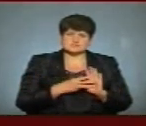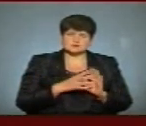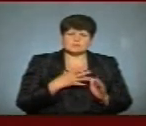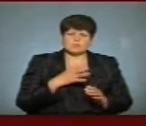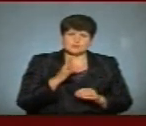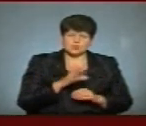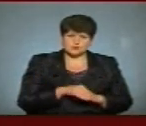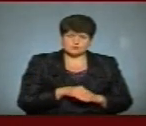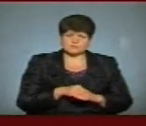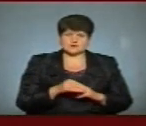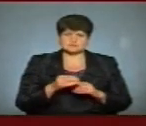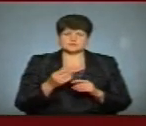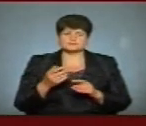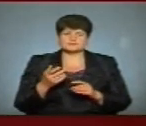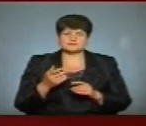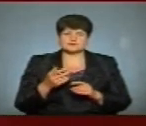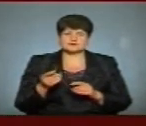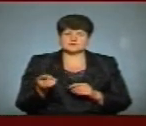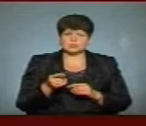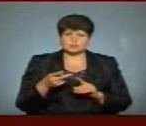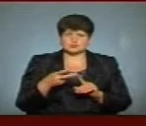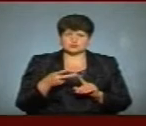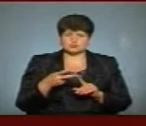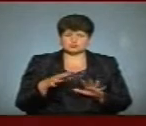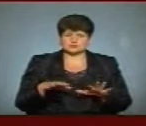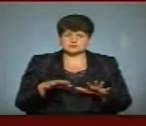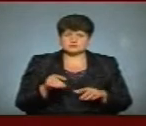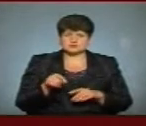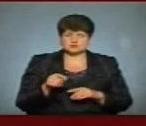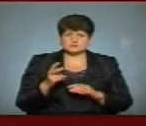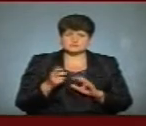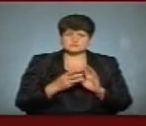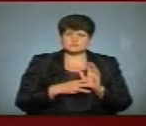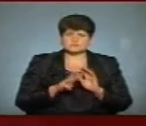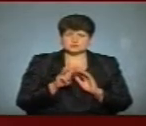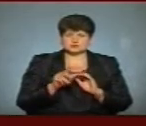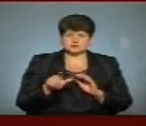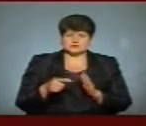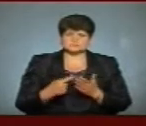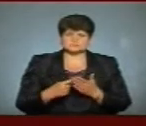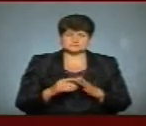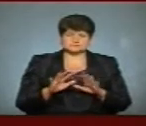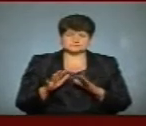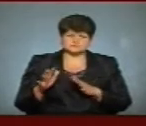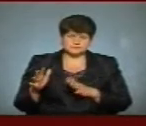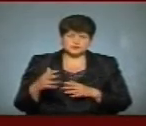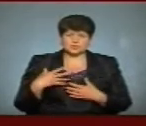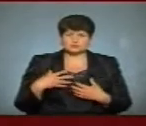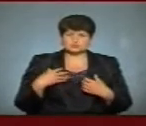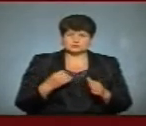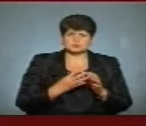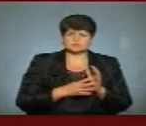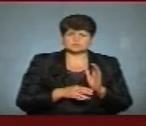через ускладнення від COVID-19. Тернопіль на другому місці, на сьогодні тут 283 підтверджених випадків, одужали з